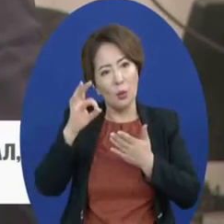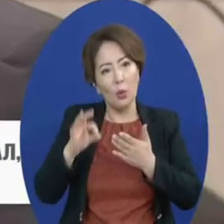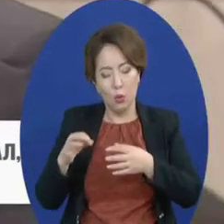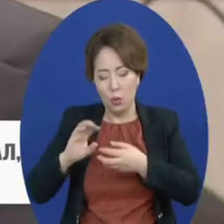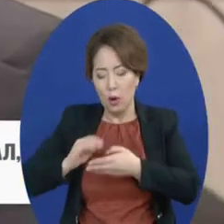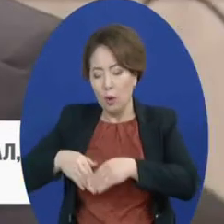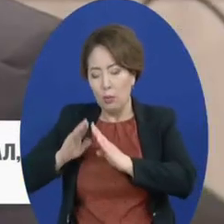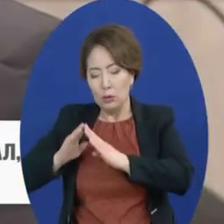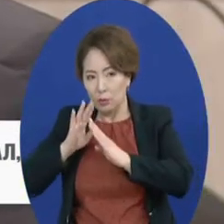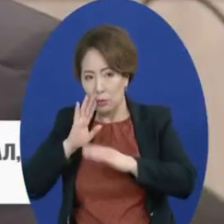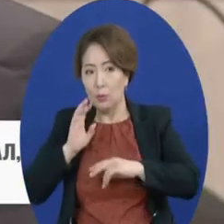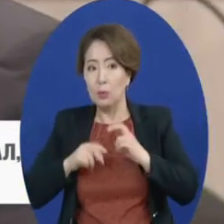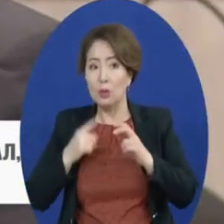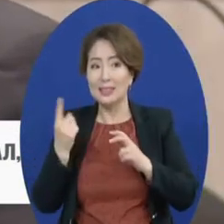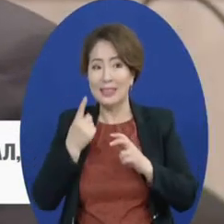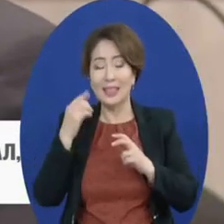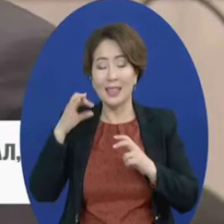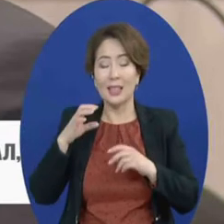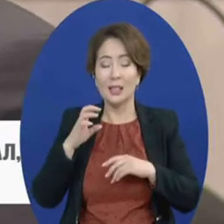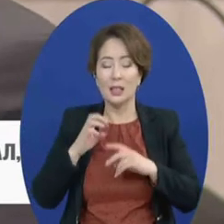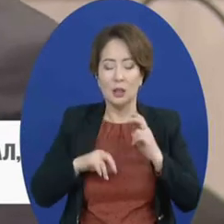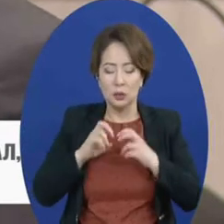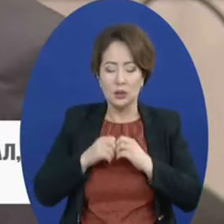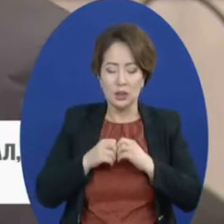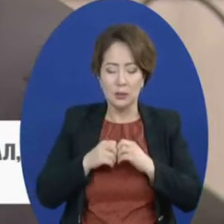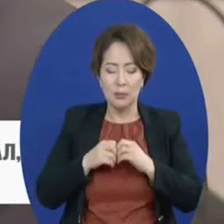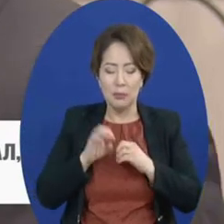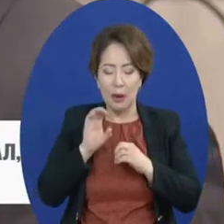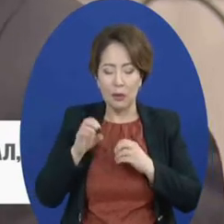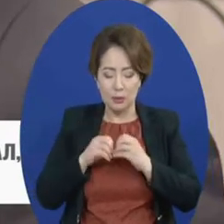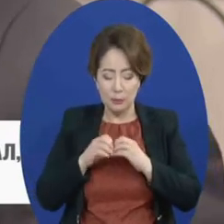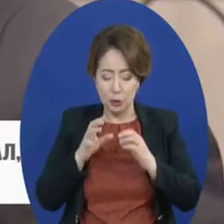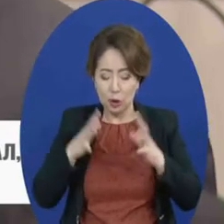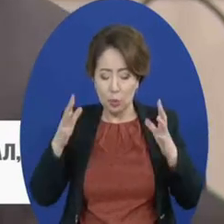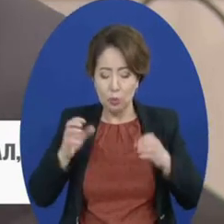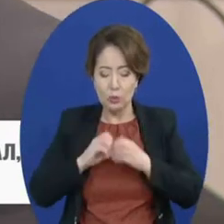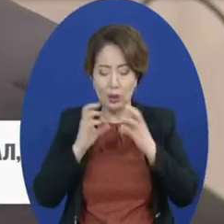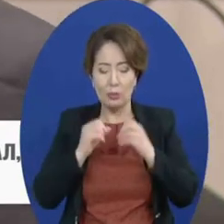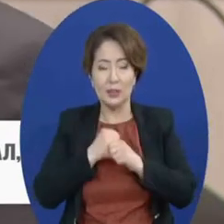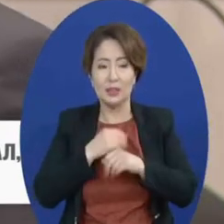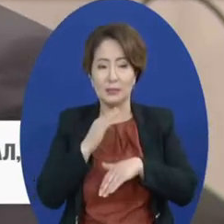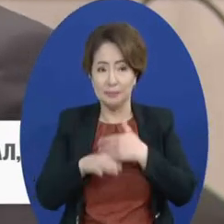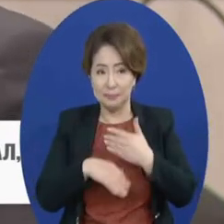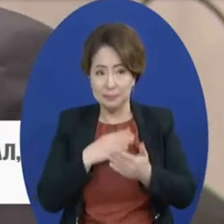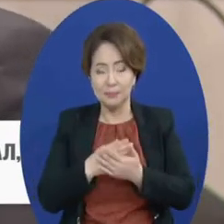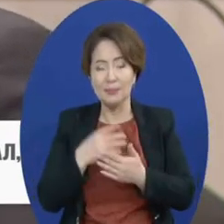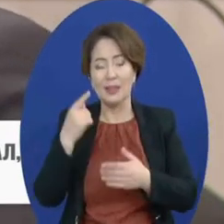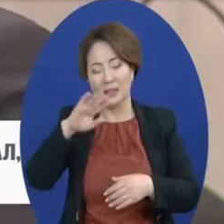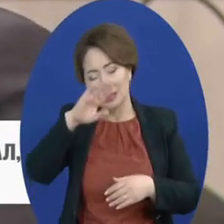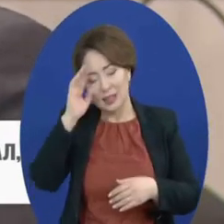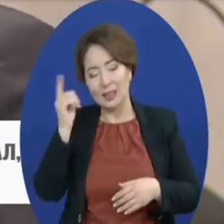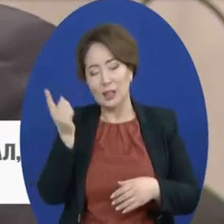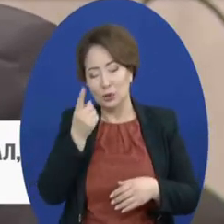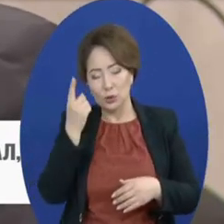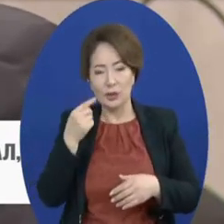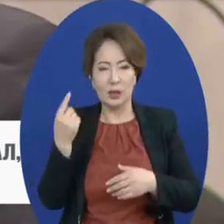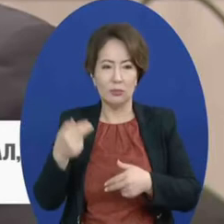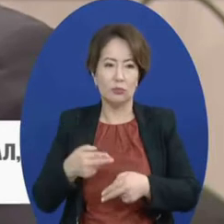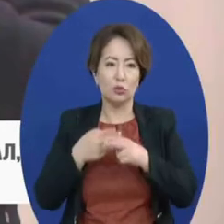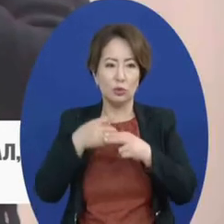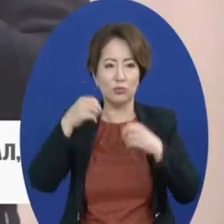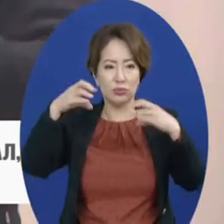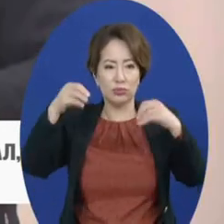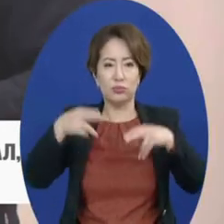50% хийгдэнэ. Хэрвээ одоо бид төлөвлөсөн ажлаас хугацаанд хийгдээд явбал томоохон бүтээн байгуулалтын ажлуудыг тэгэхээр дулааны систем хүчээр хангаад